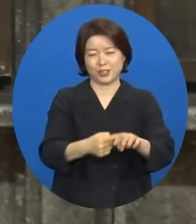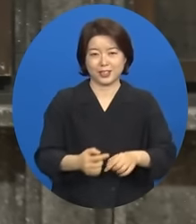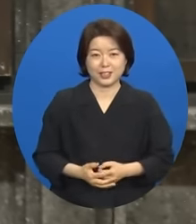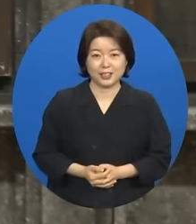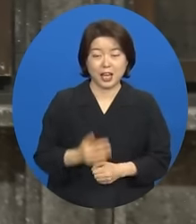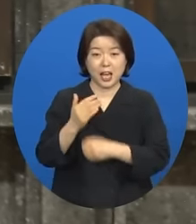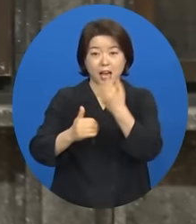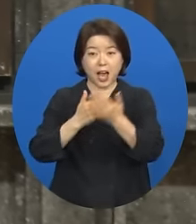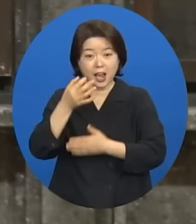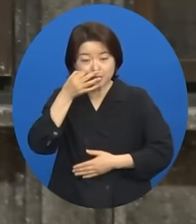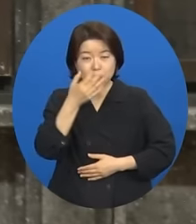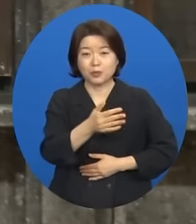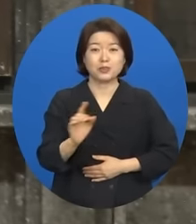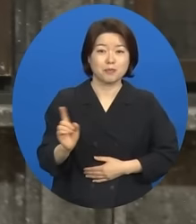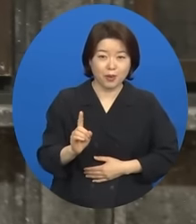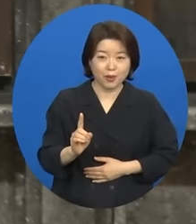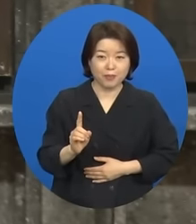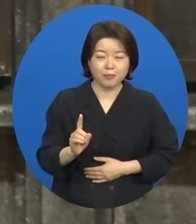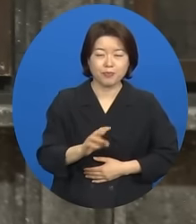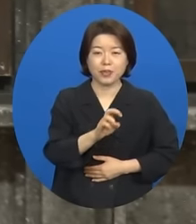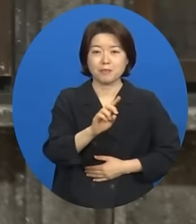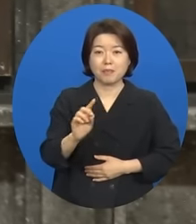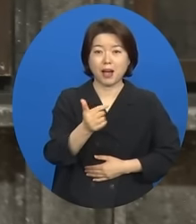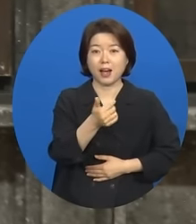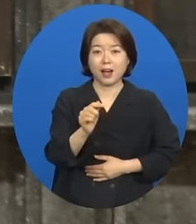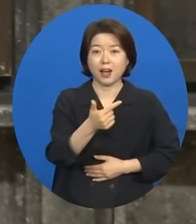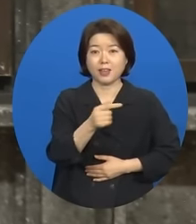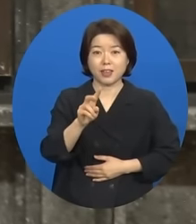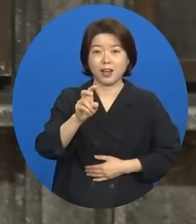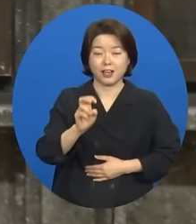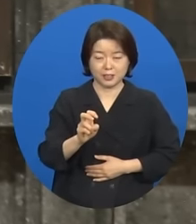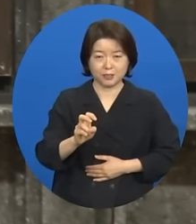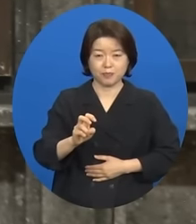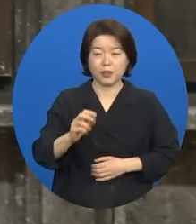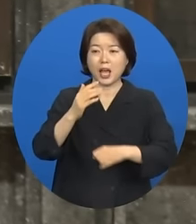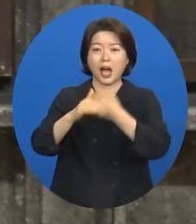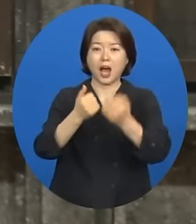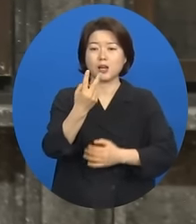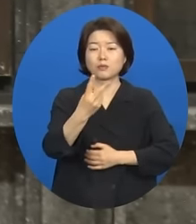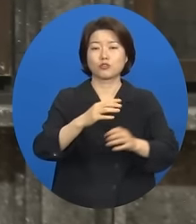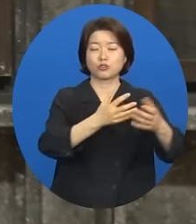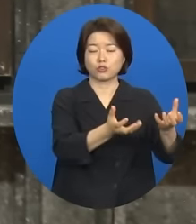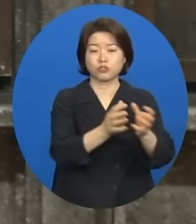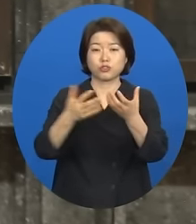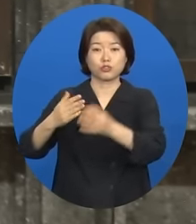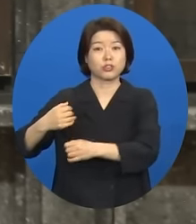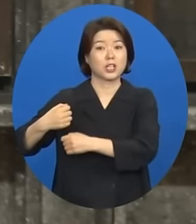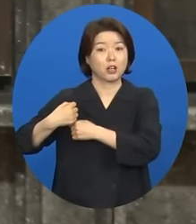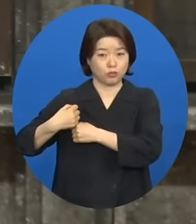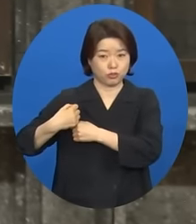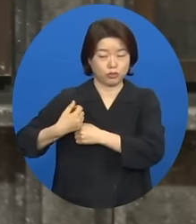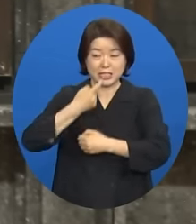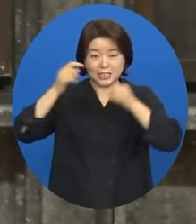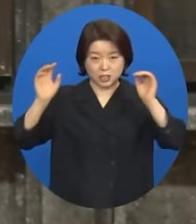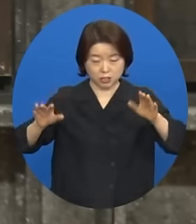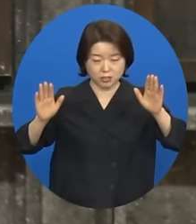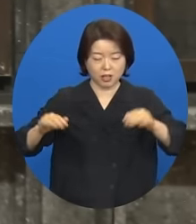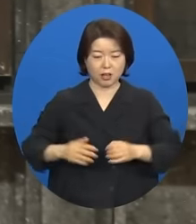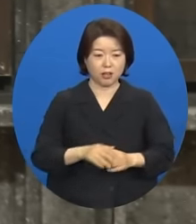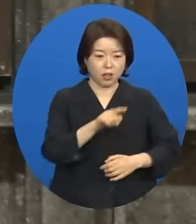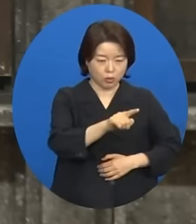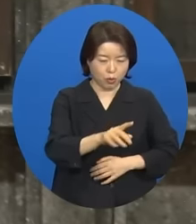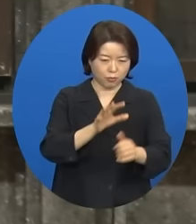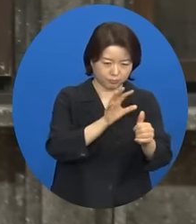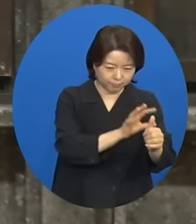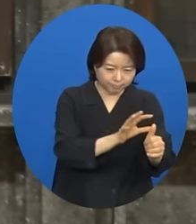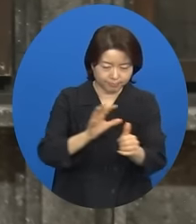하나님이 보여주신 것이 뭐냐면 마하나임이에요. 하나님의 두 군대의 진영으로 된 천사들이 너와 함께 있다라는